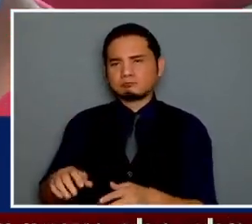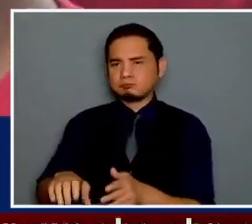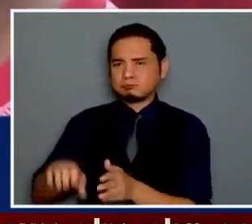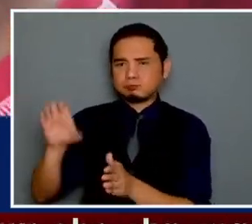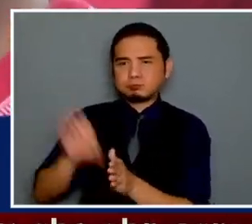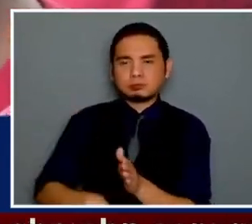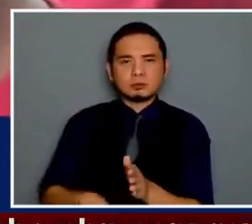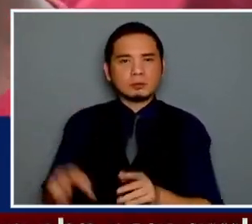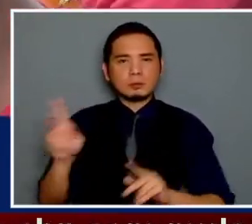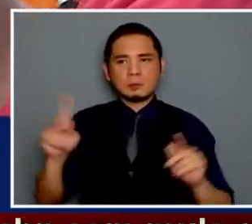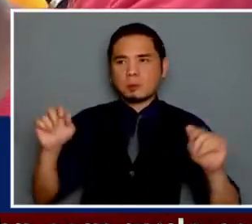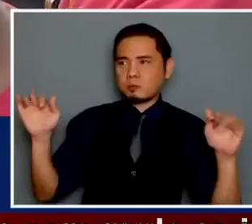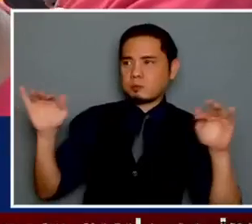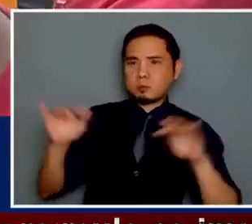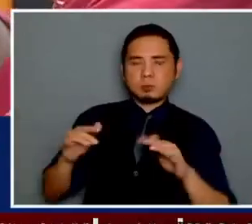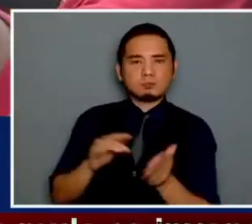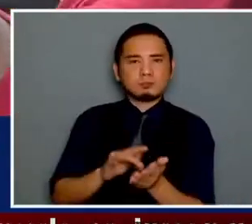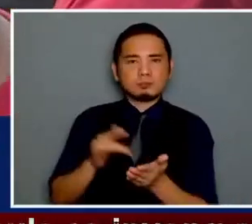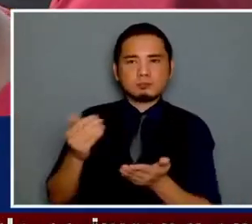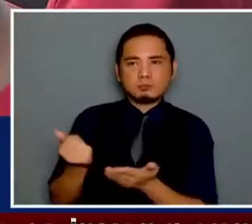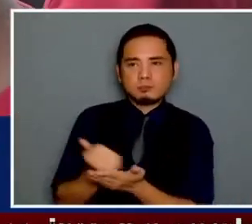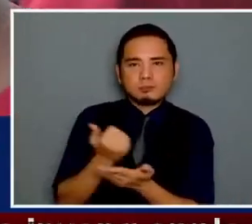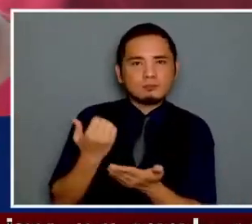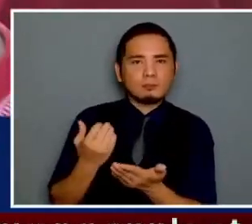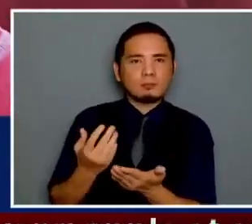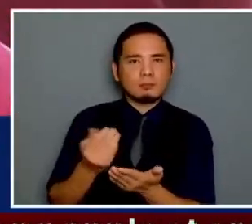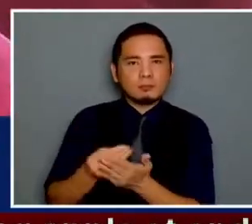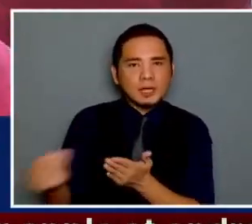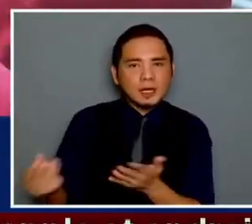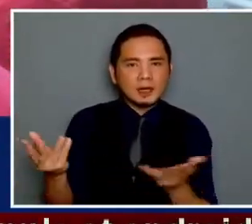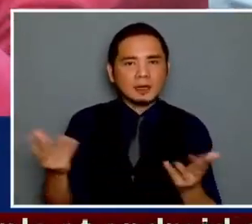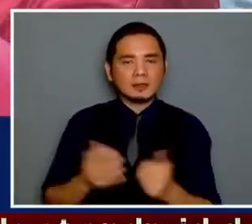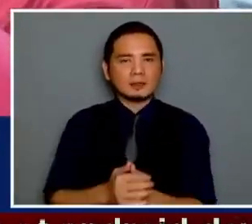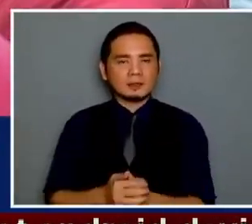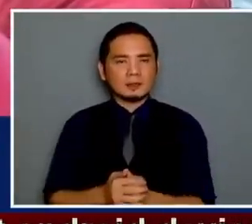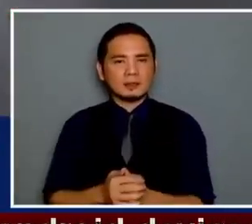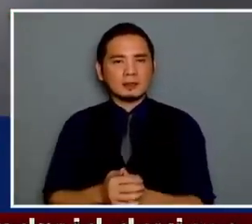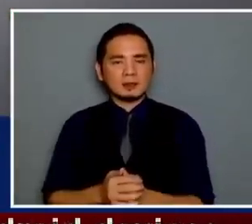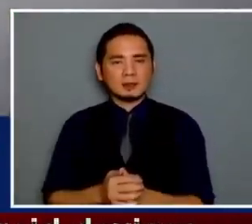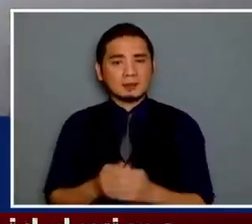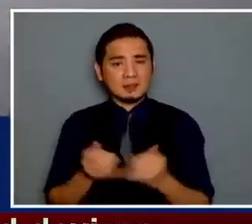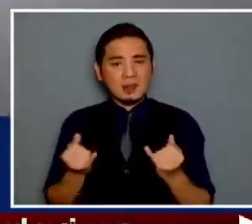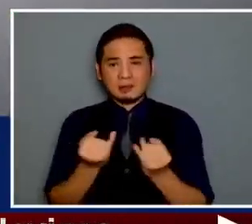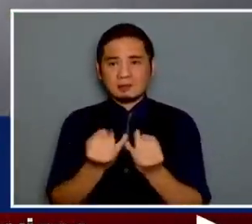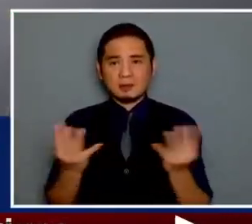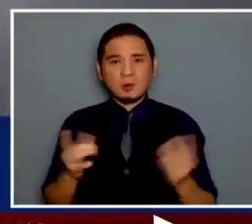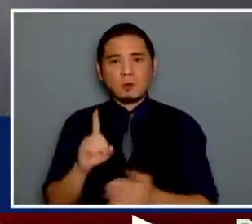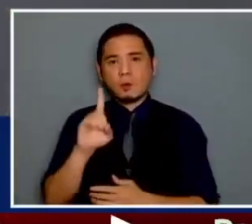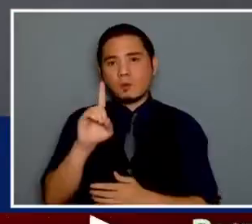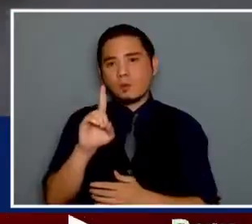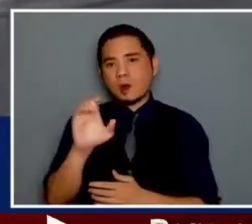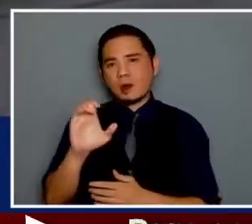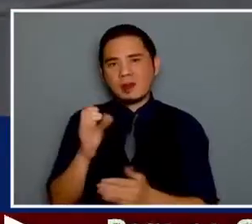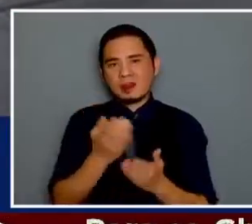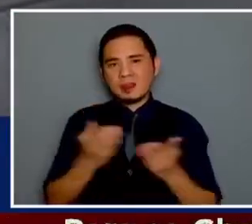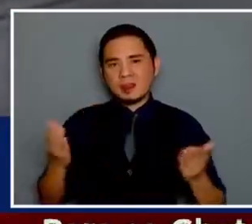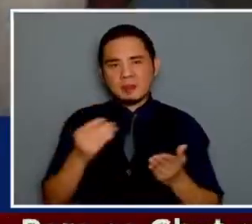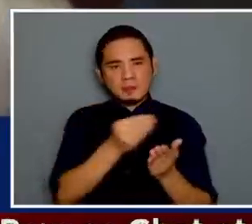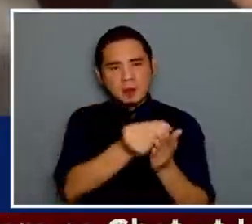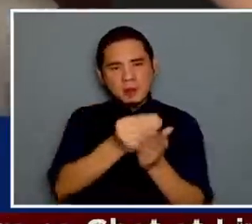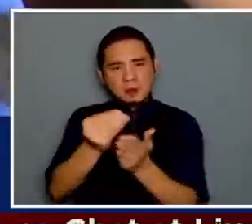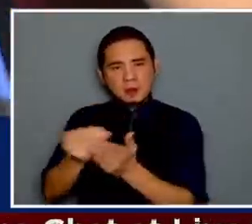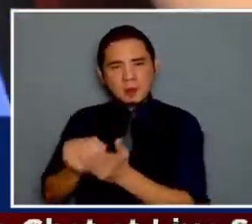tao. Gano'ng karami ang nababenta niya sa maghapon? 100 pieces po mayroon. Si Tony naman na mula pa sa